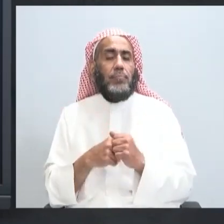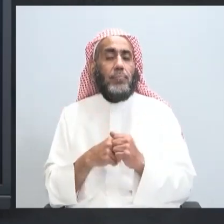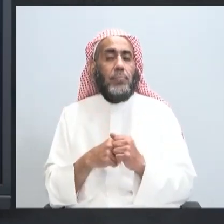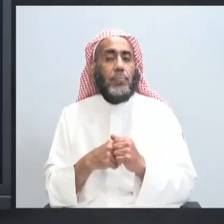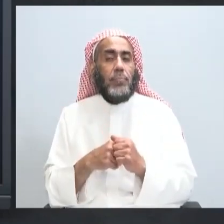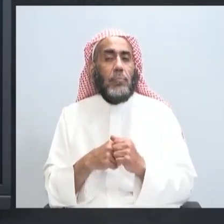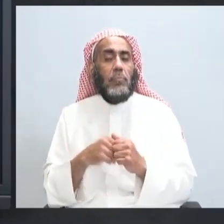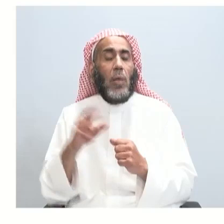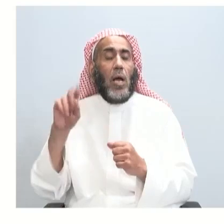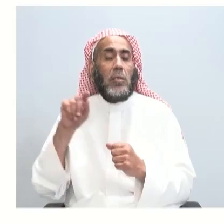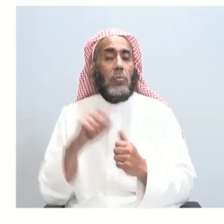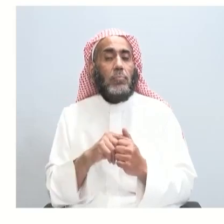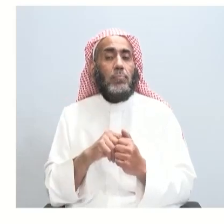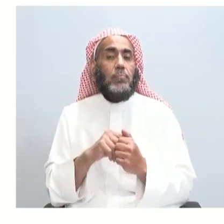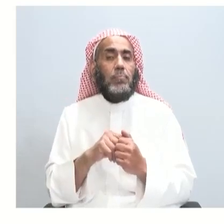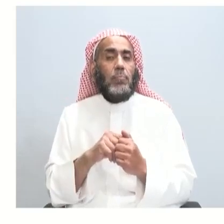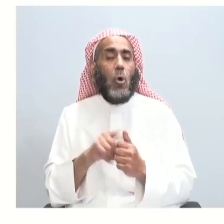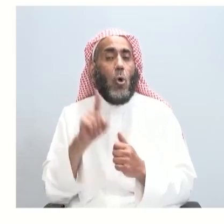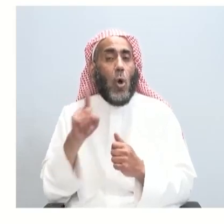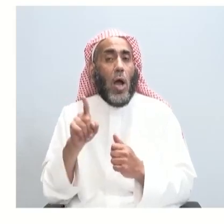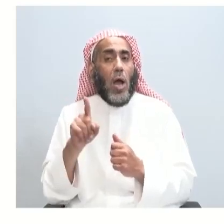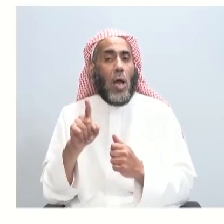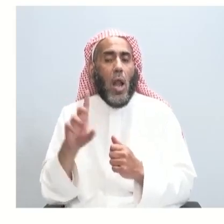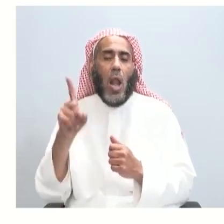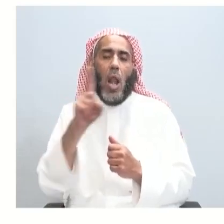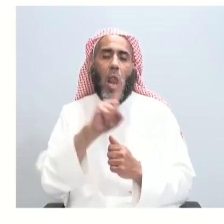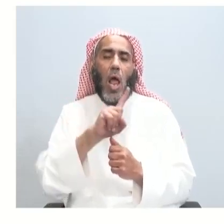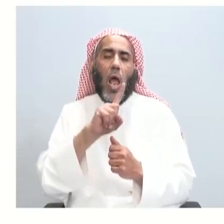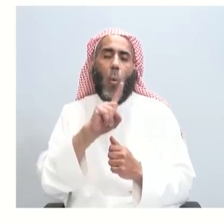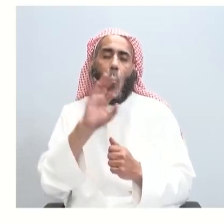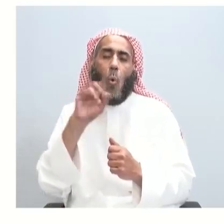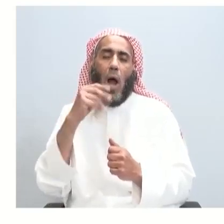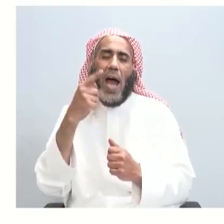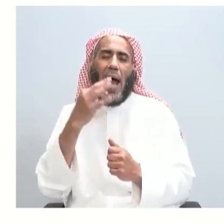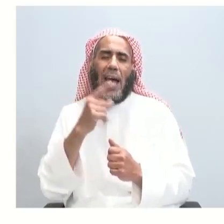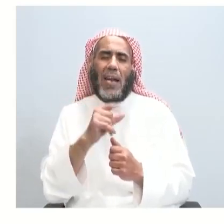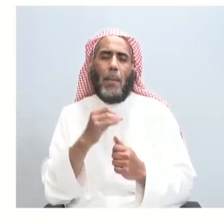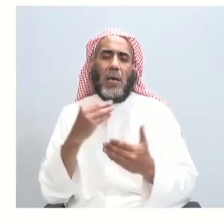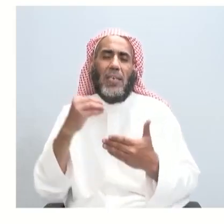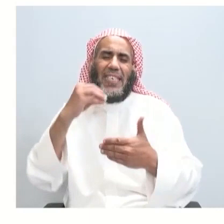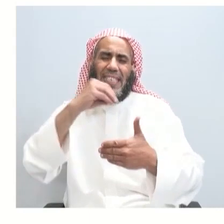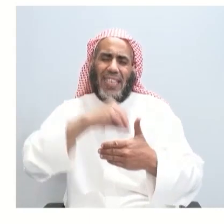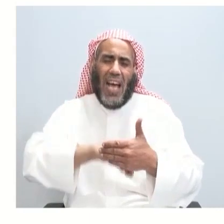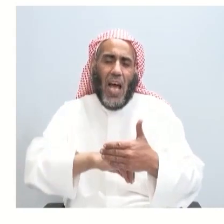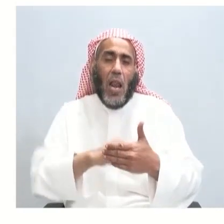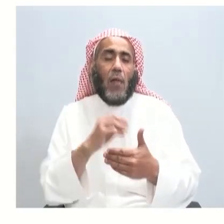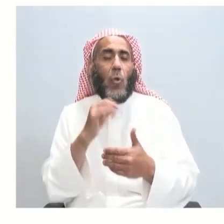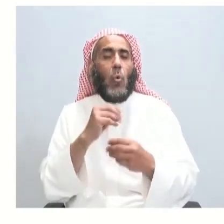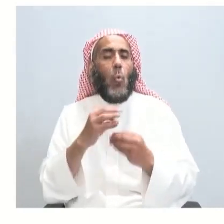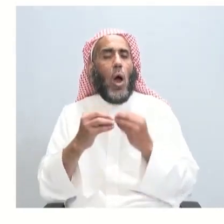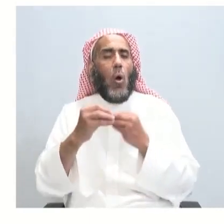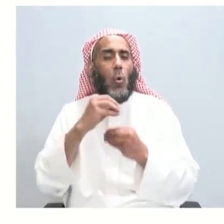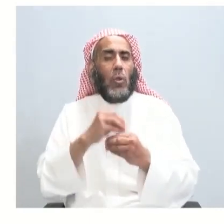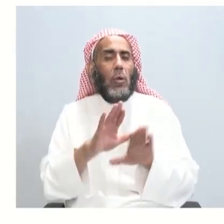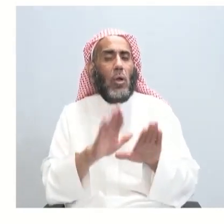اصيل احسنتم هو ليس له ما الرب اذا دخل ليس له العربيه وانما دخل في اللغه العربيه واخضع